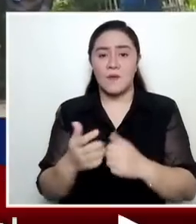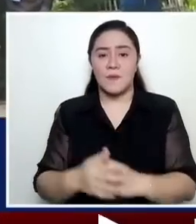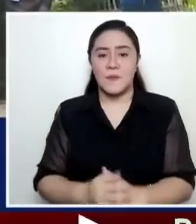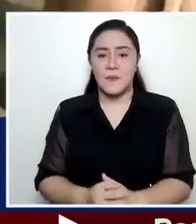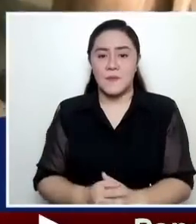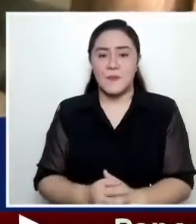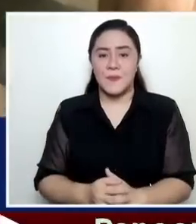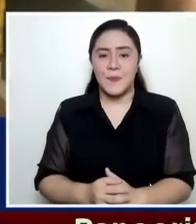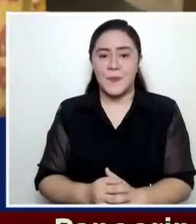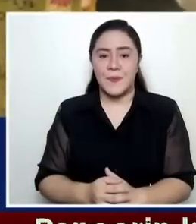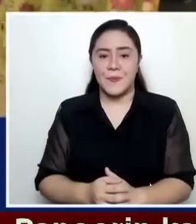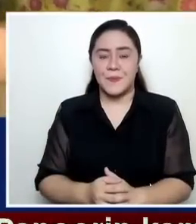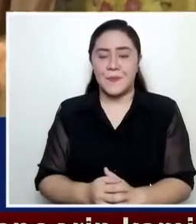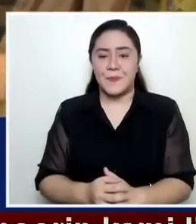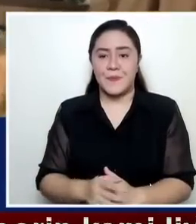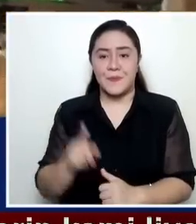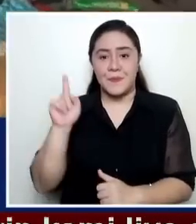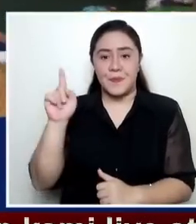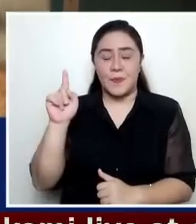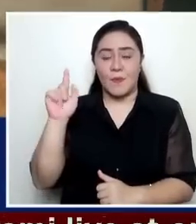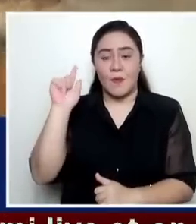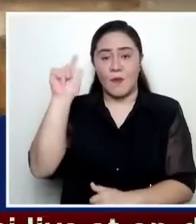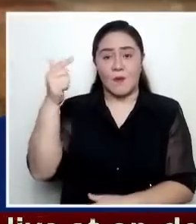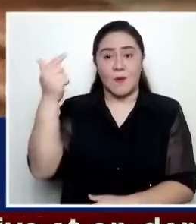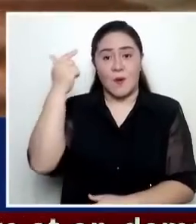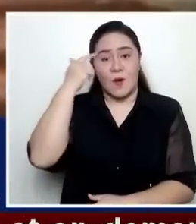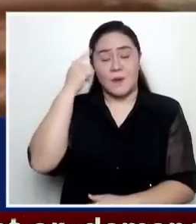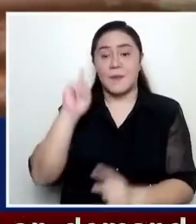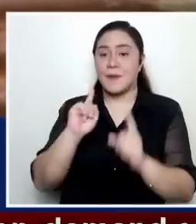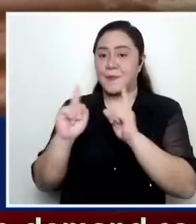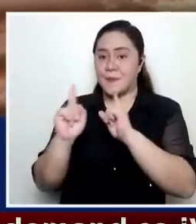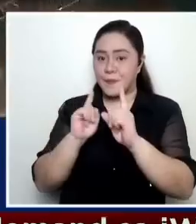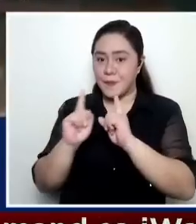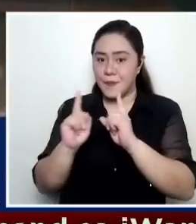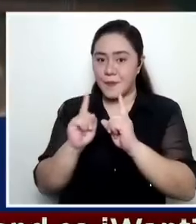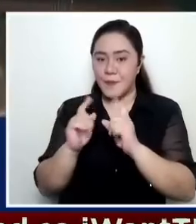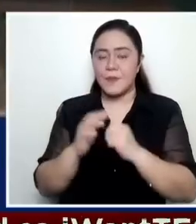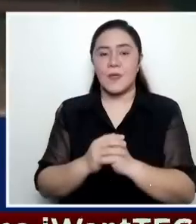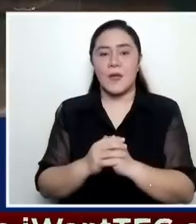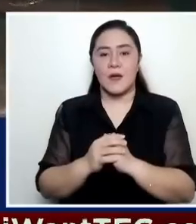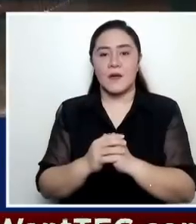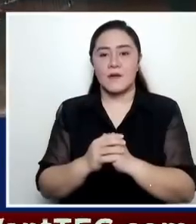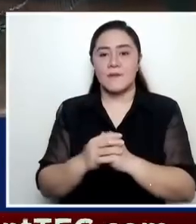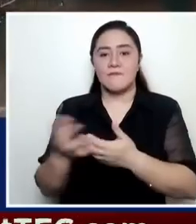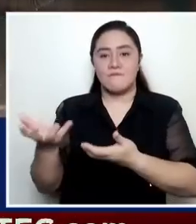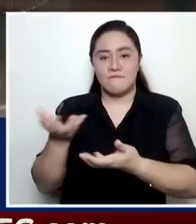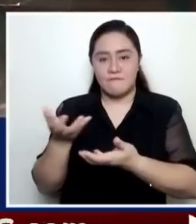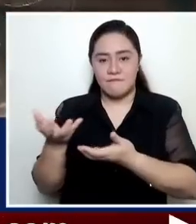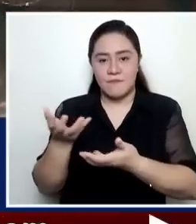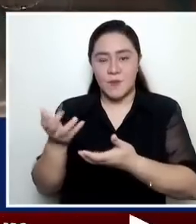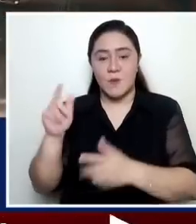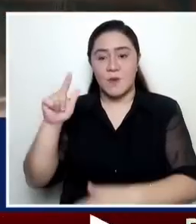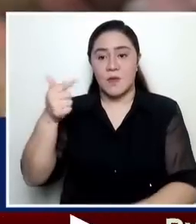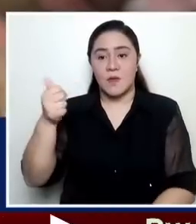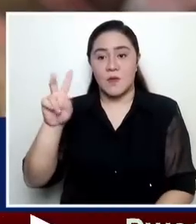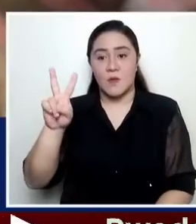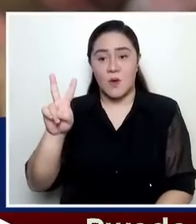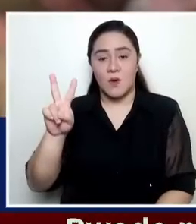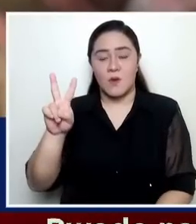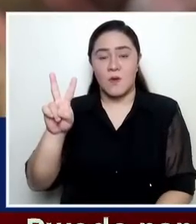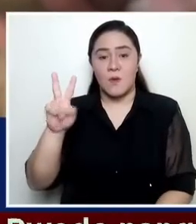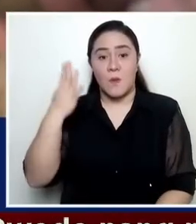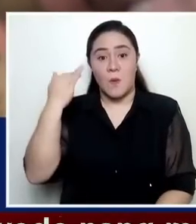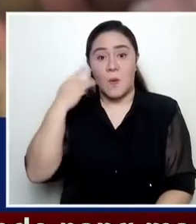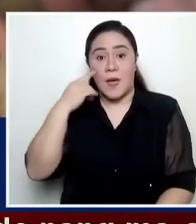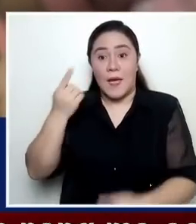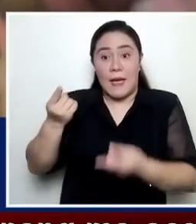Sa panig ng pamahalaan, nung huling pag-uusap namin ni Governor Valera dahil kapapangyari pa lang naman ng